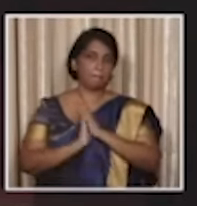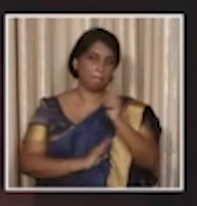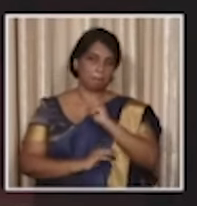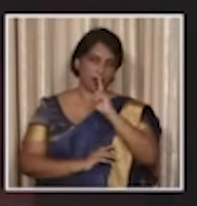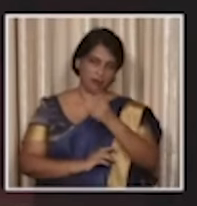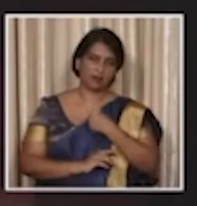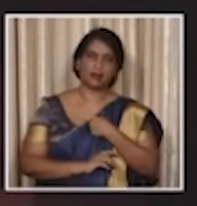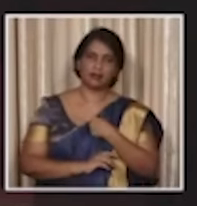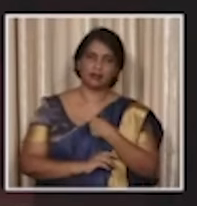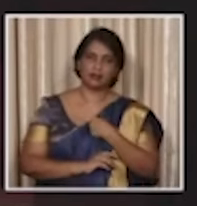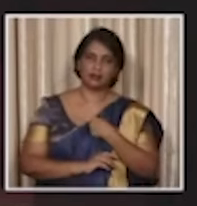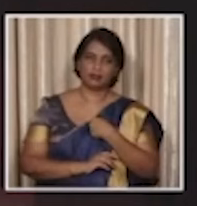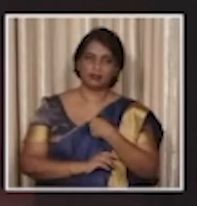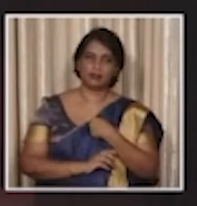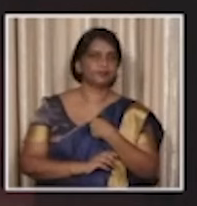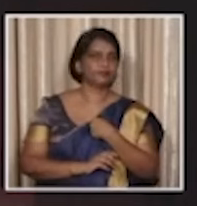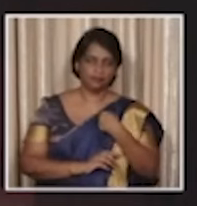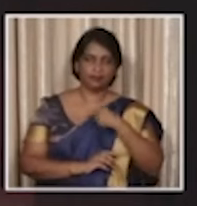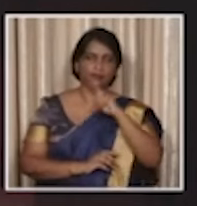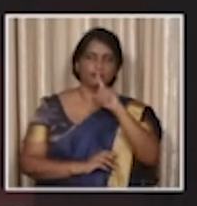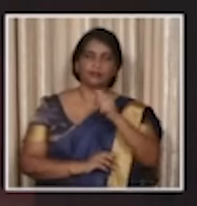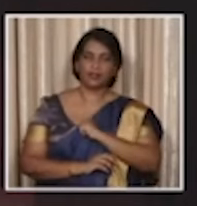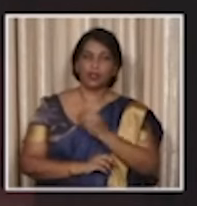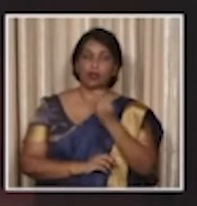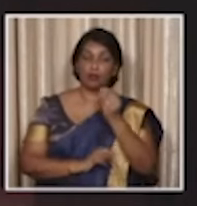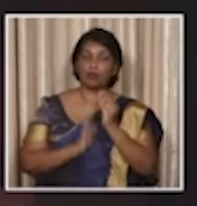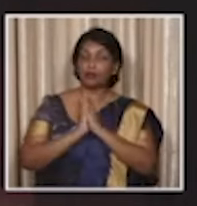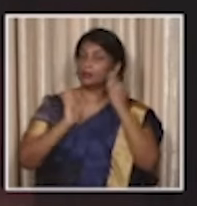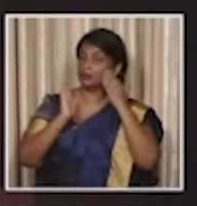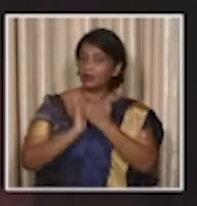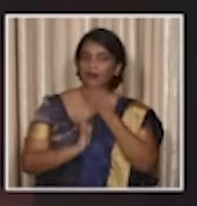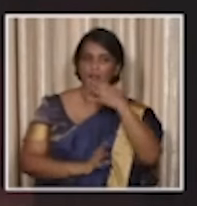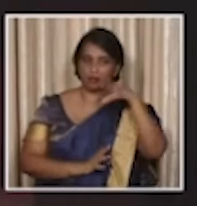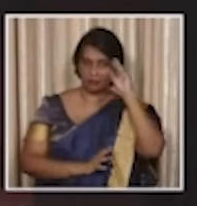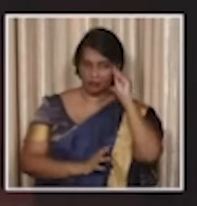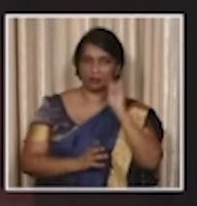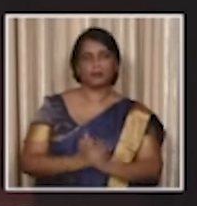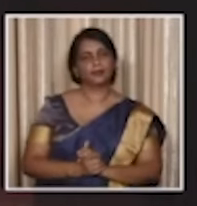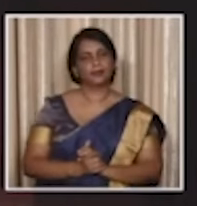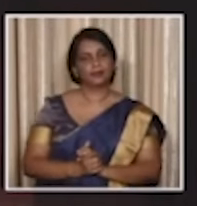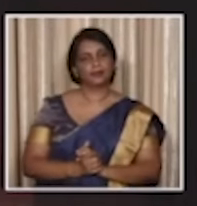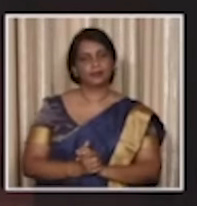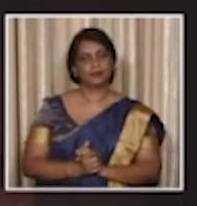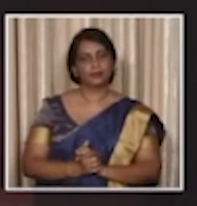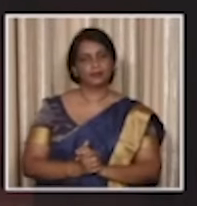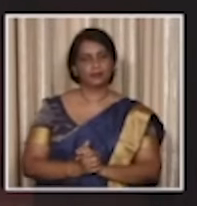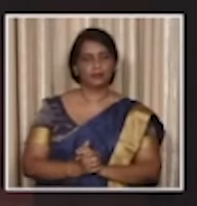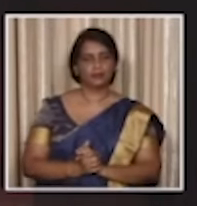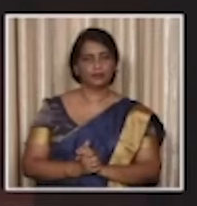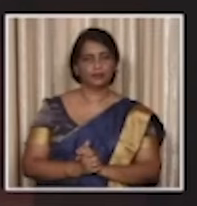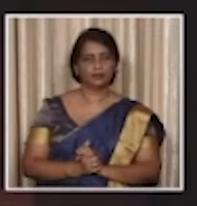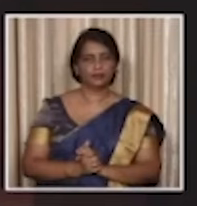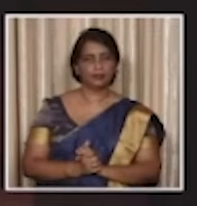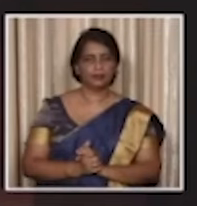කරා. මං ඒගොල්ලන්ට කියන්න කැමතියි පොඩ්ඩක් ධම්මපදයෙන් ඉගෙන ගන්න. අත්තානමේව පටමන් පතිරූපේ නිවේසේ